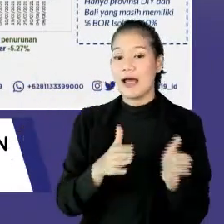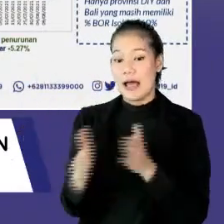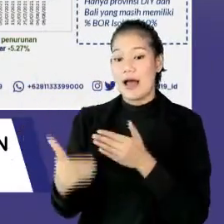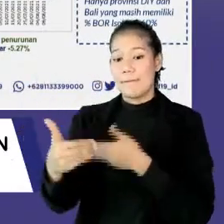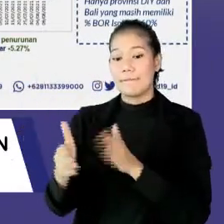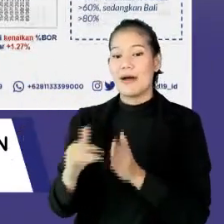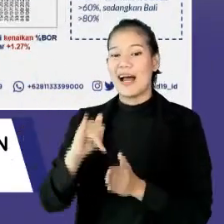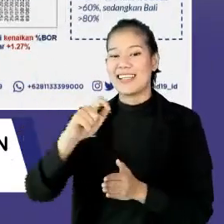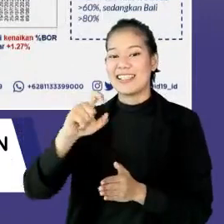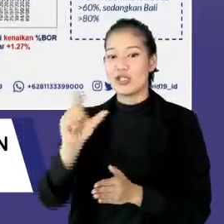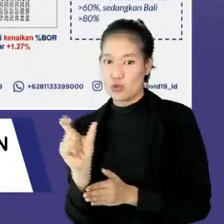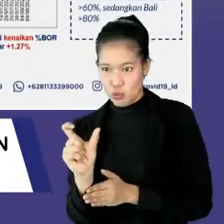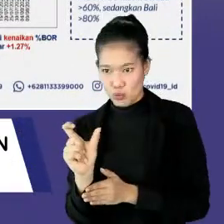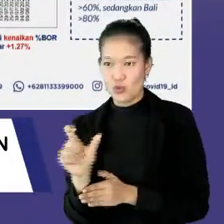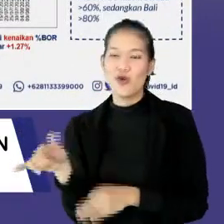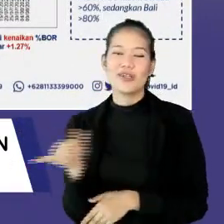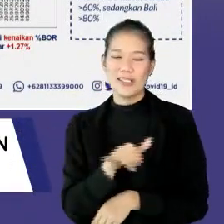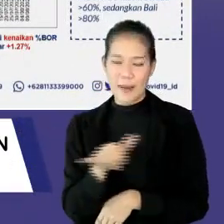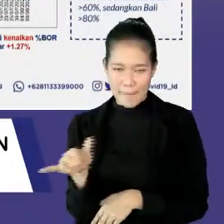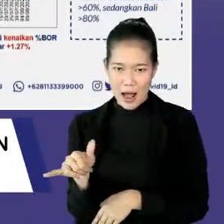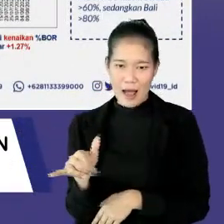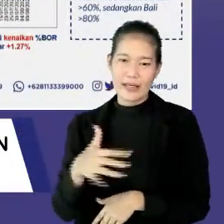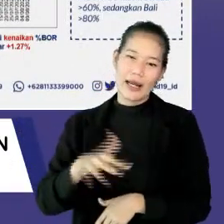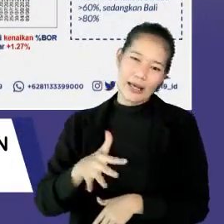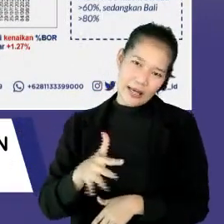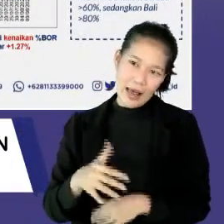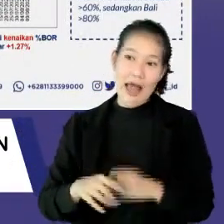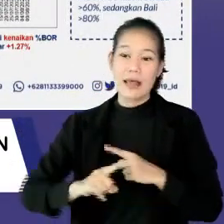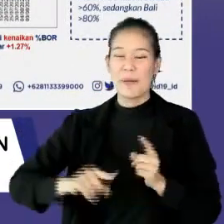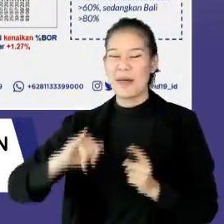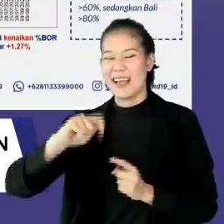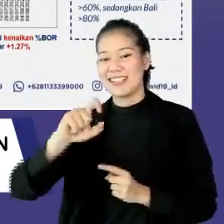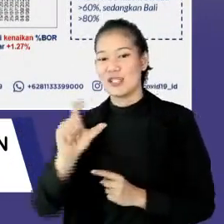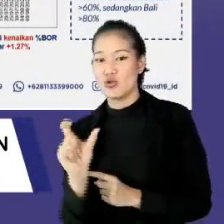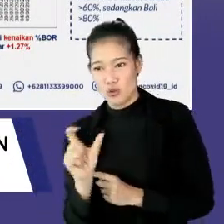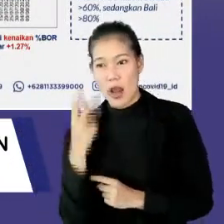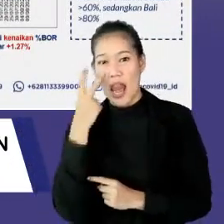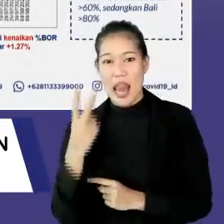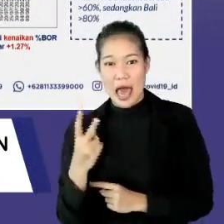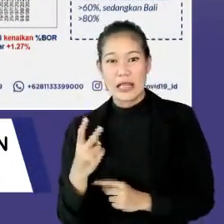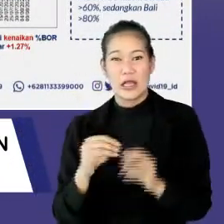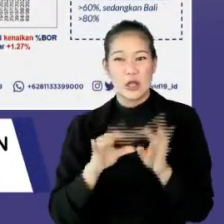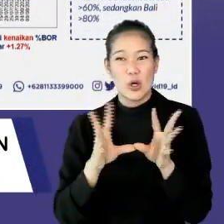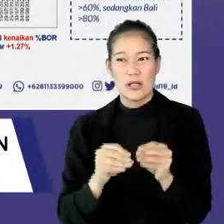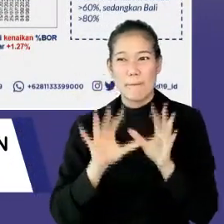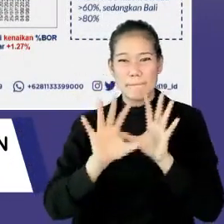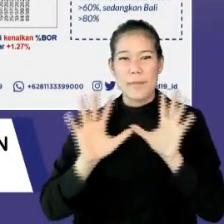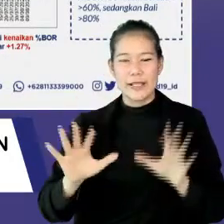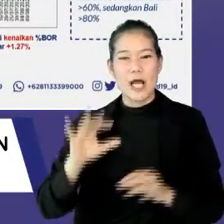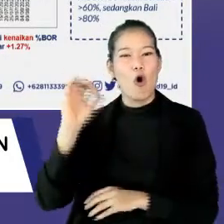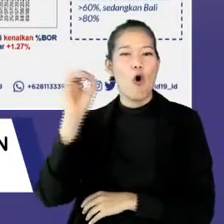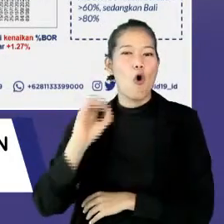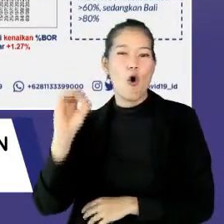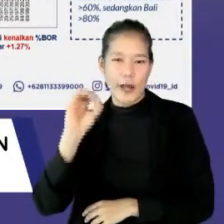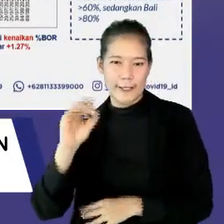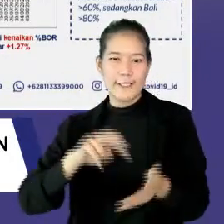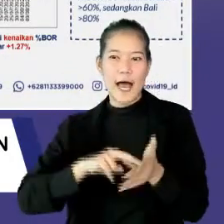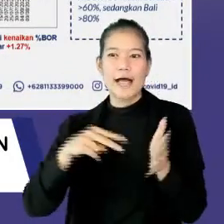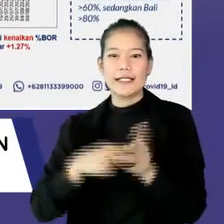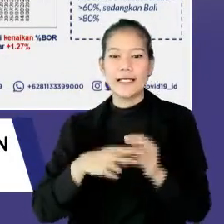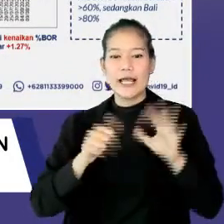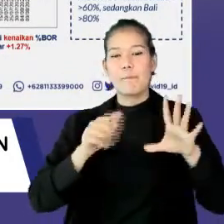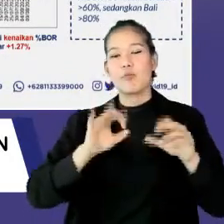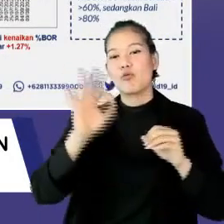Dokter Lola. Gambarannya kurang lebih sama. Cuma kalau untuk ICU ini kalau kita lihat angkanya masih banyak yang oranye, artinya masih di